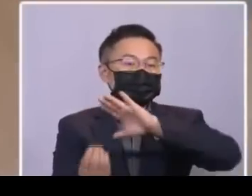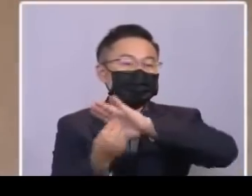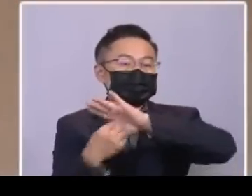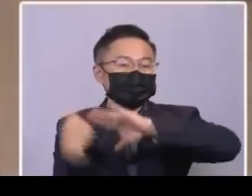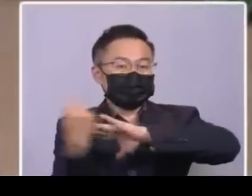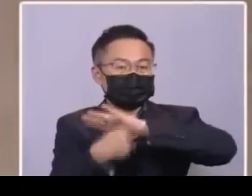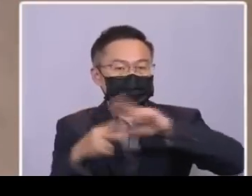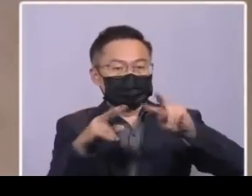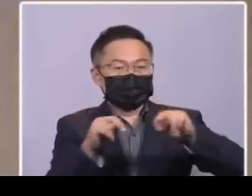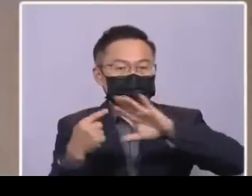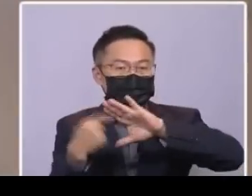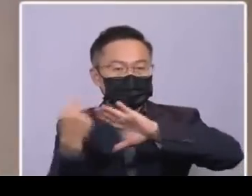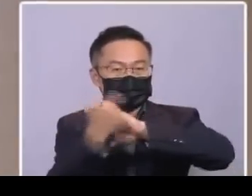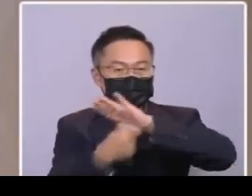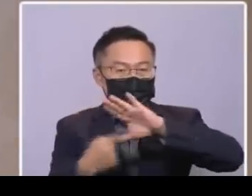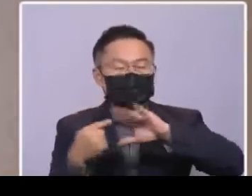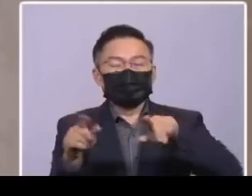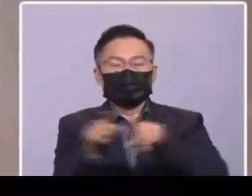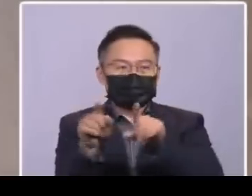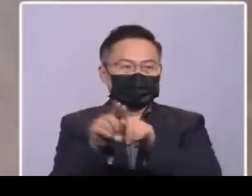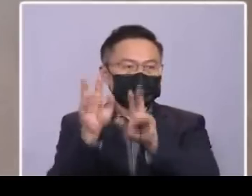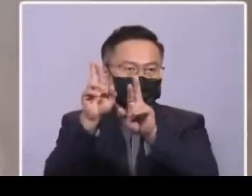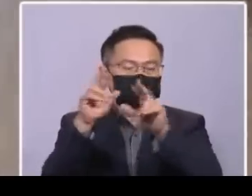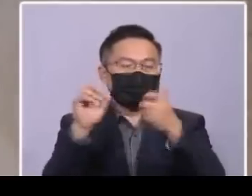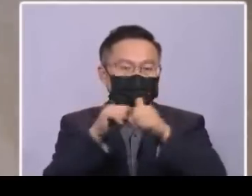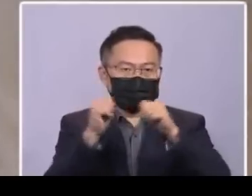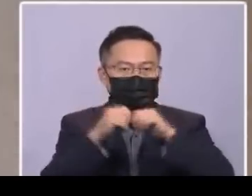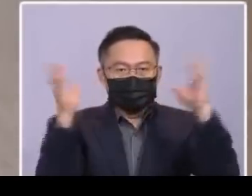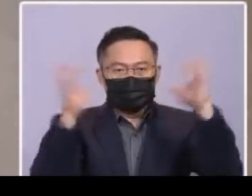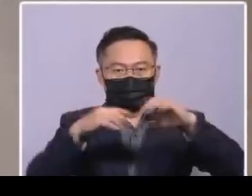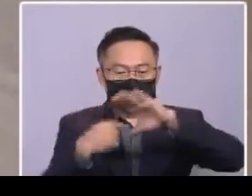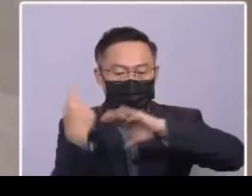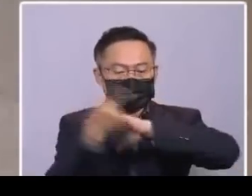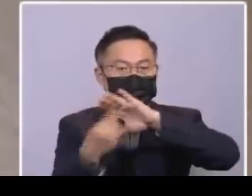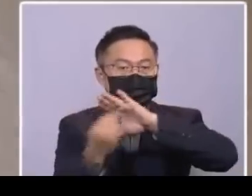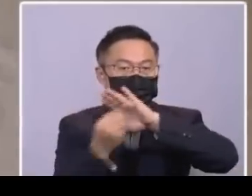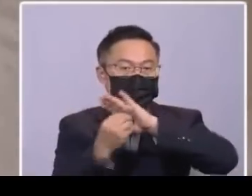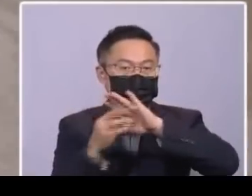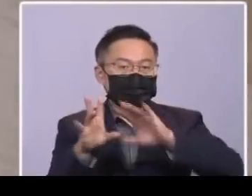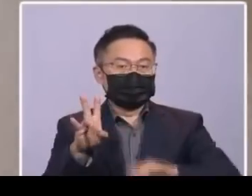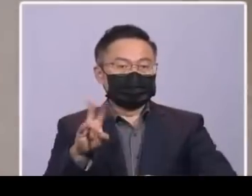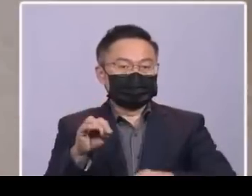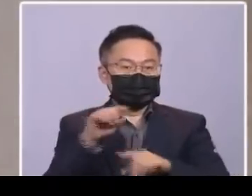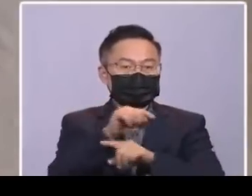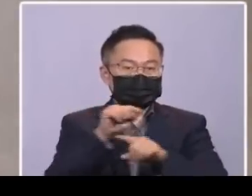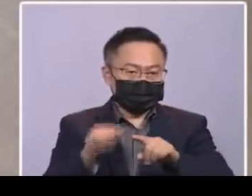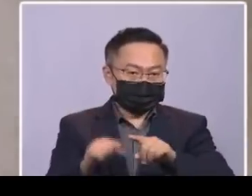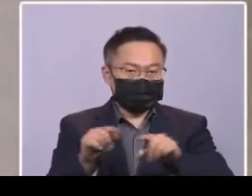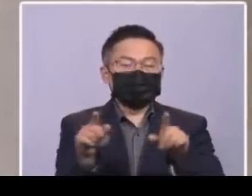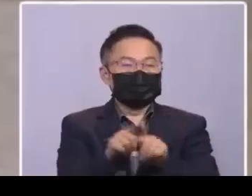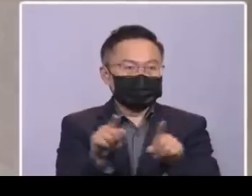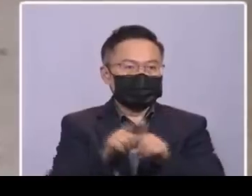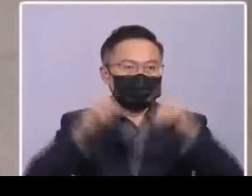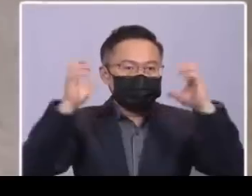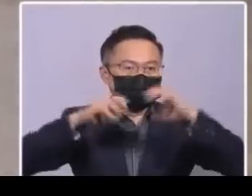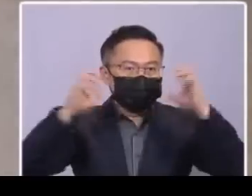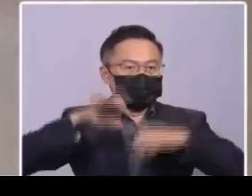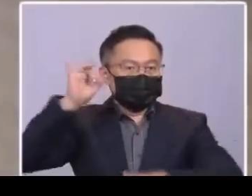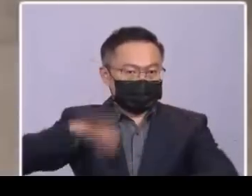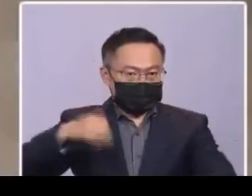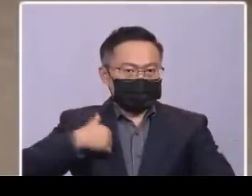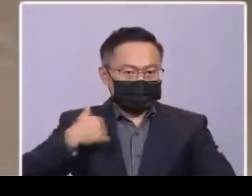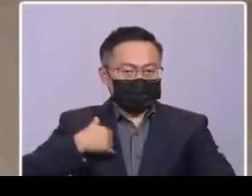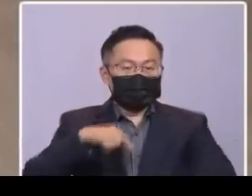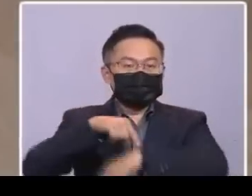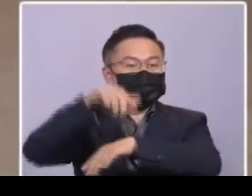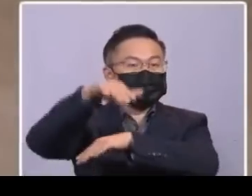พและปริมณฑลเตรียมตัวเตรียมใจมีฝนฟ้าคะนองร้อยละ70ของพื้นที่และจะมีฝนตกหนักบางแห่งเดี๋ยว